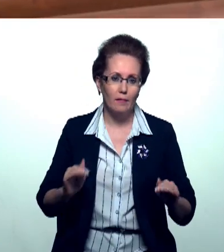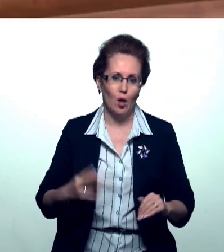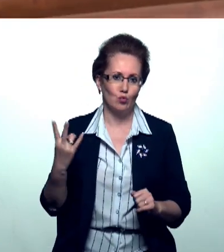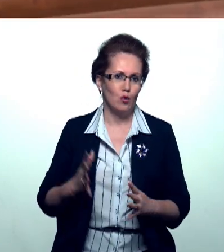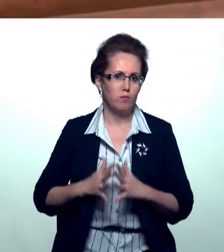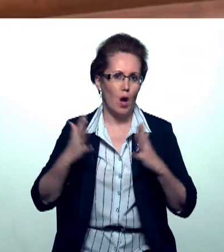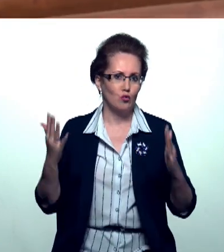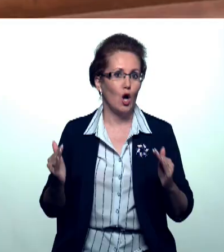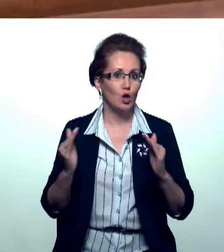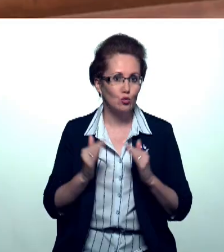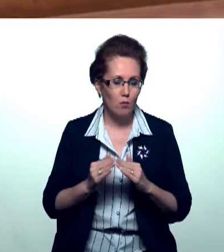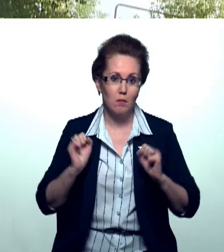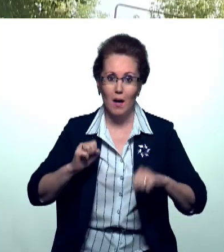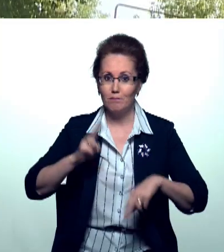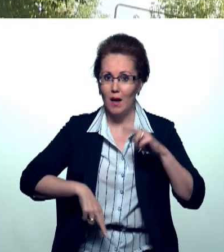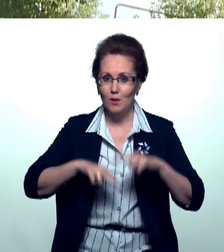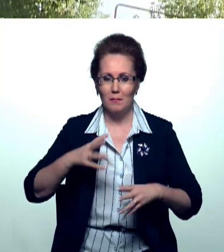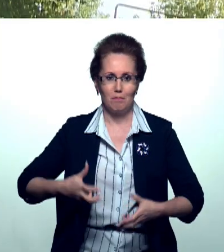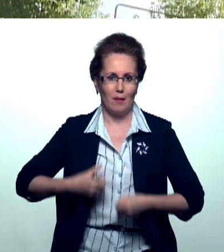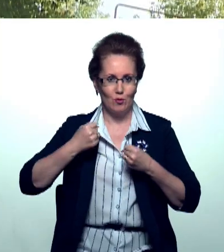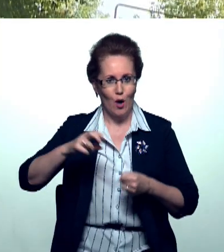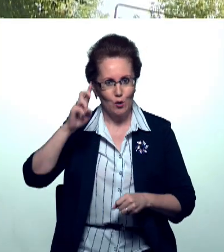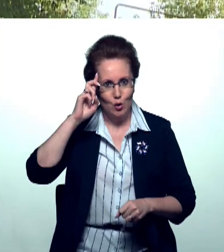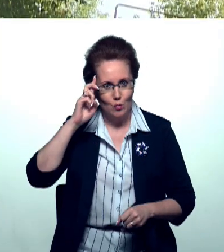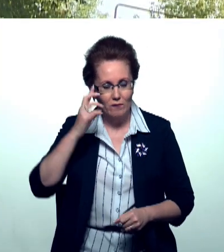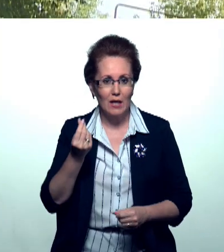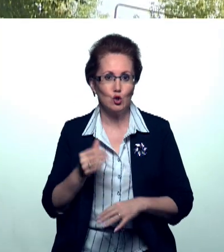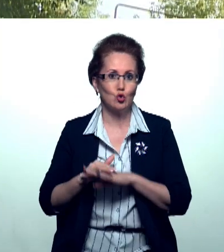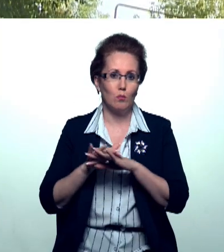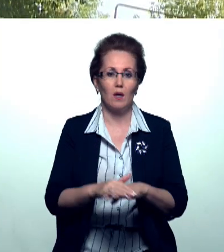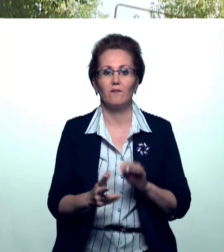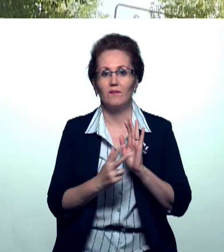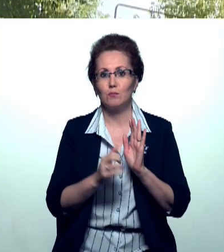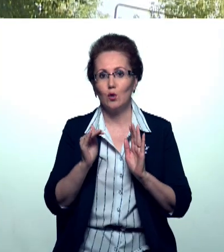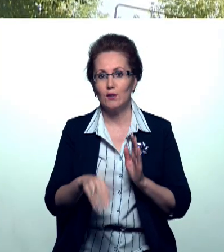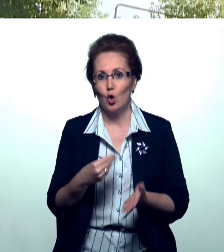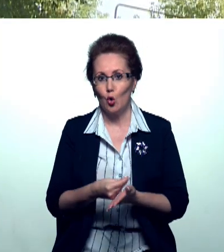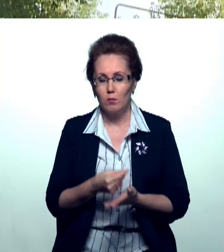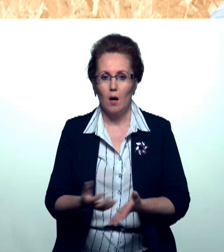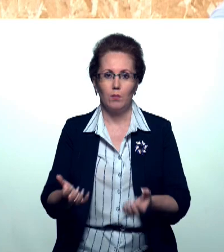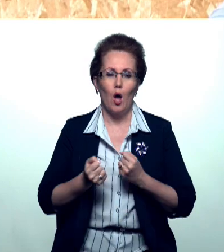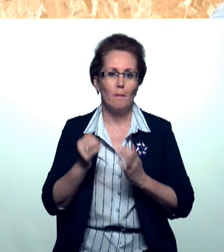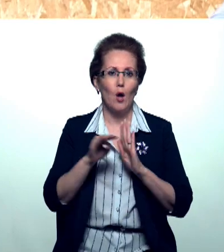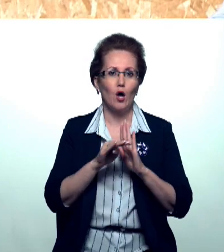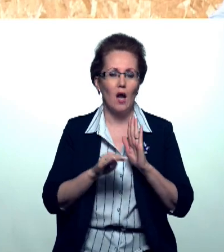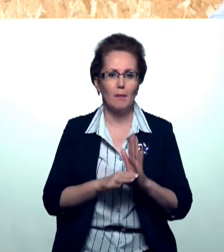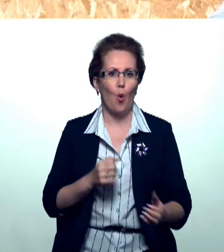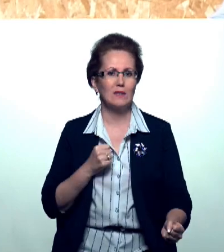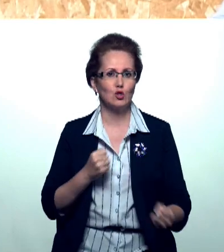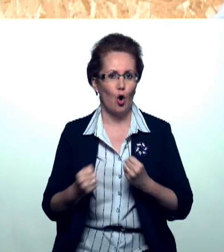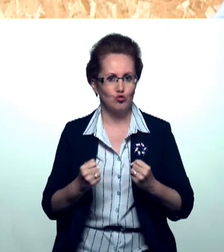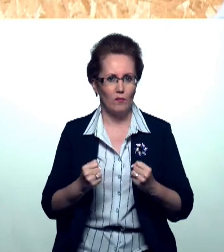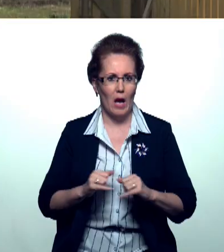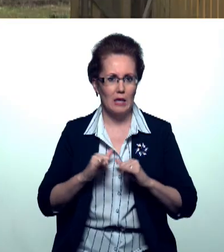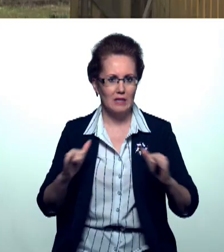и большой дом. Его смогли построить при поддержке государства. Субсидию 800 тысяч рублей получили по программе «Устойчивое развитие